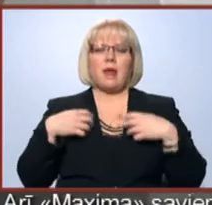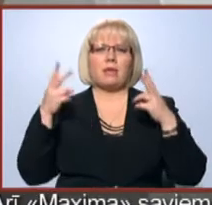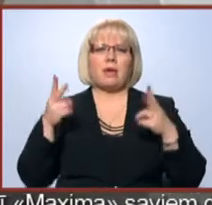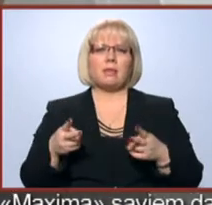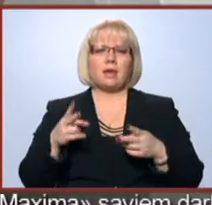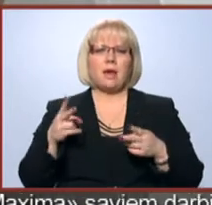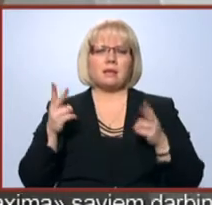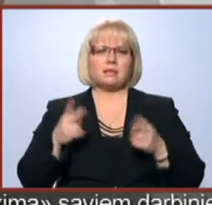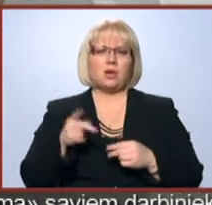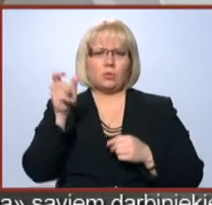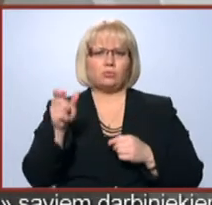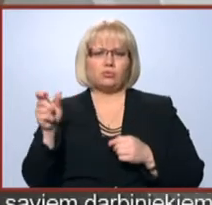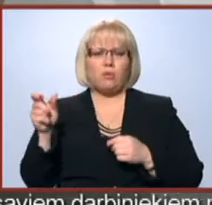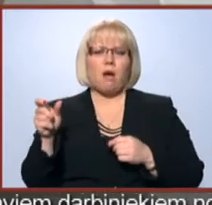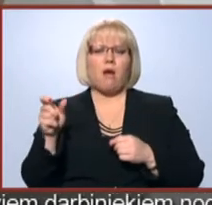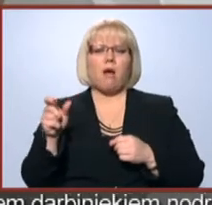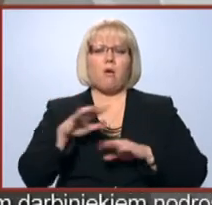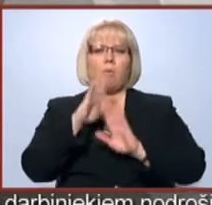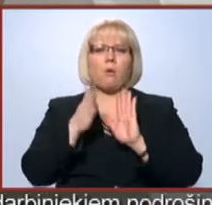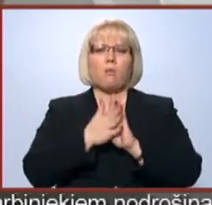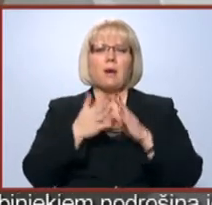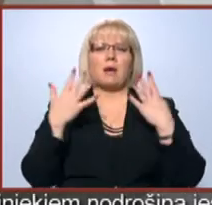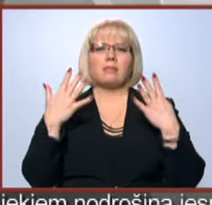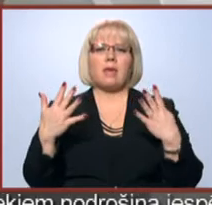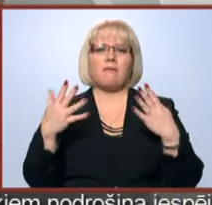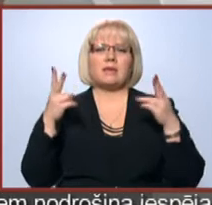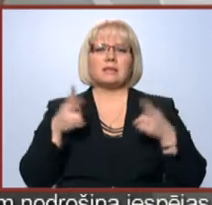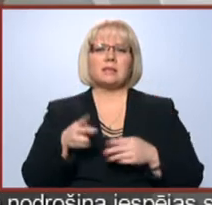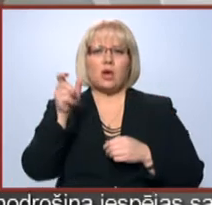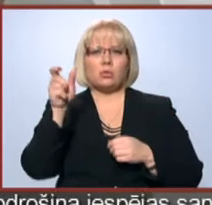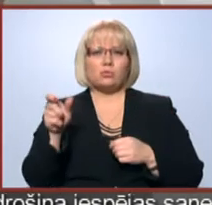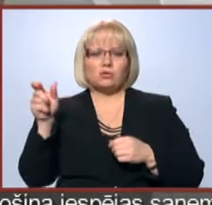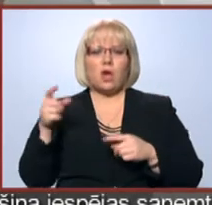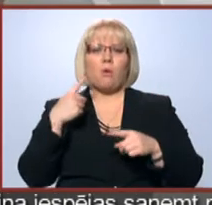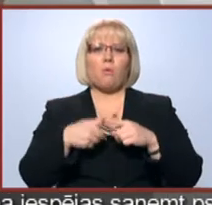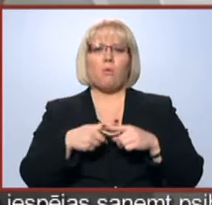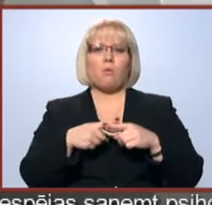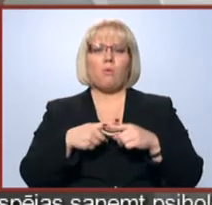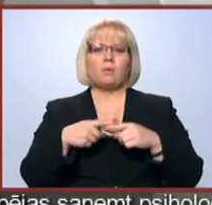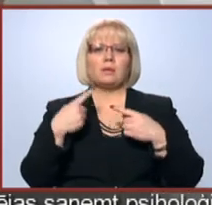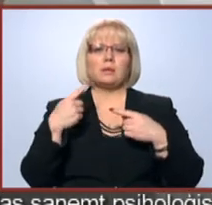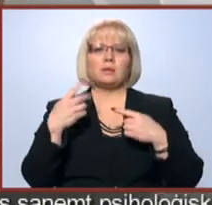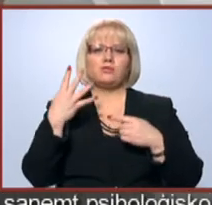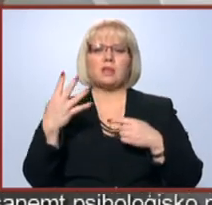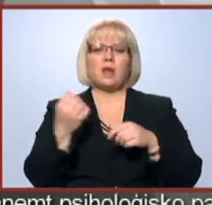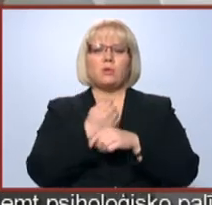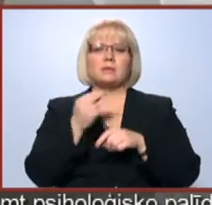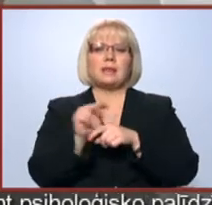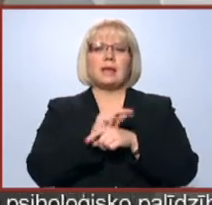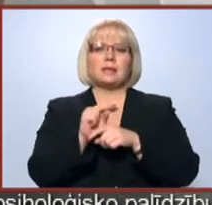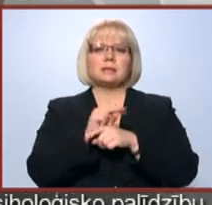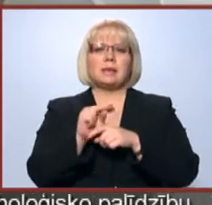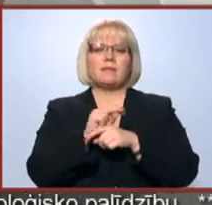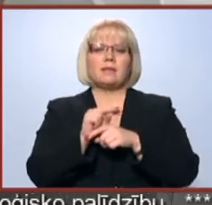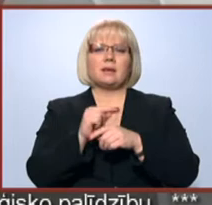cietušo? Kopumā mums ir 9 cietušie pacienti, 4 no tiem atrodas intensīvās terapijas klīnikā, pārējie